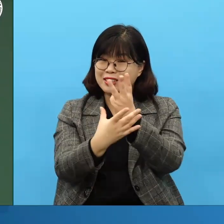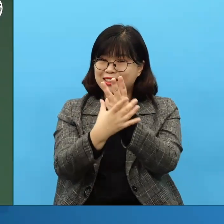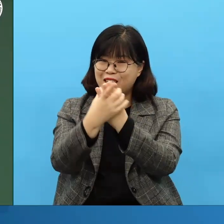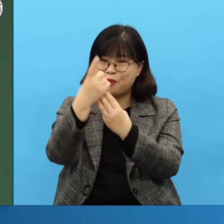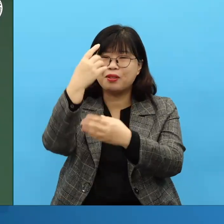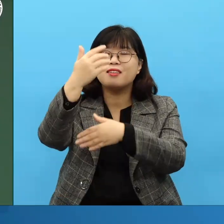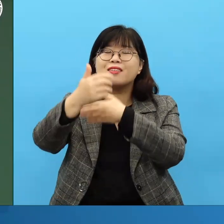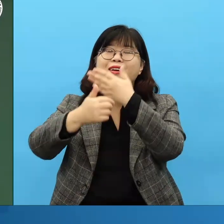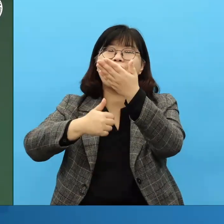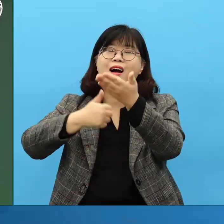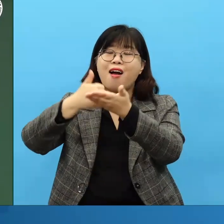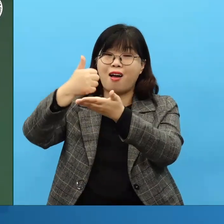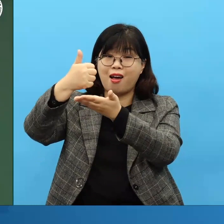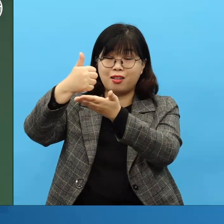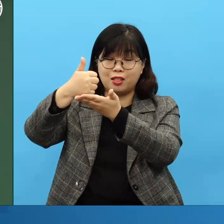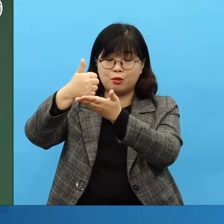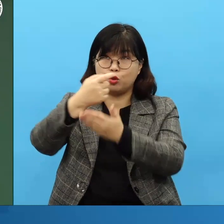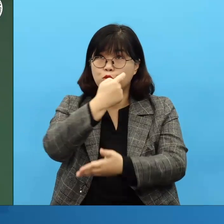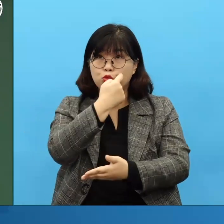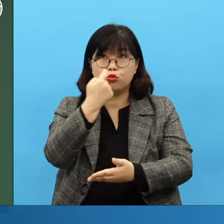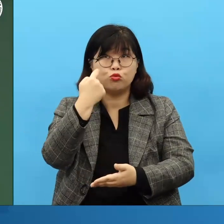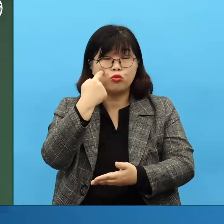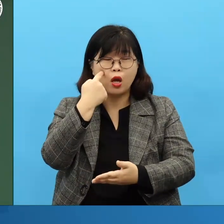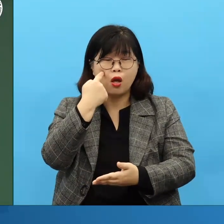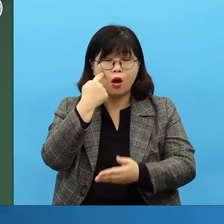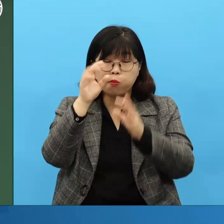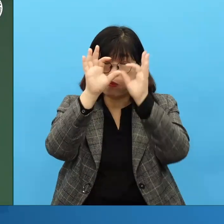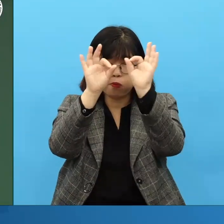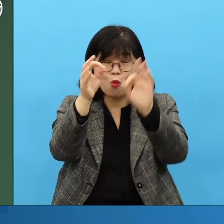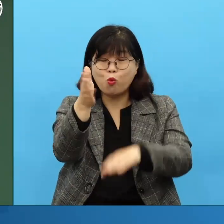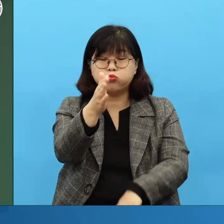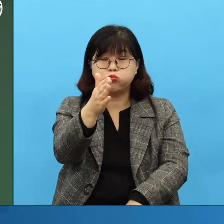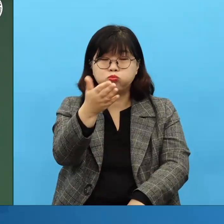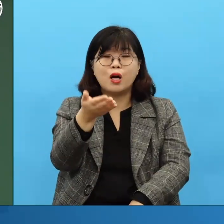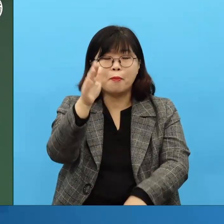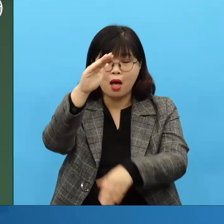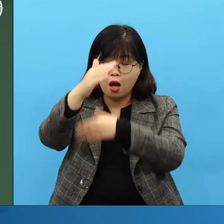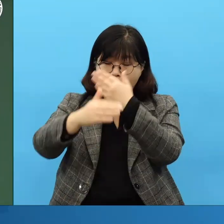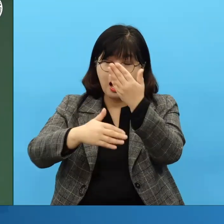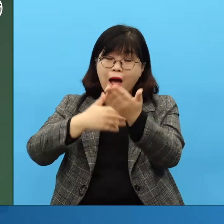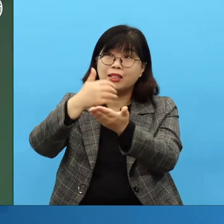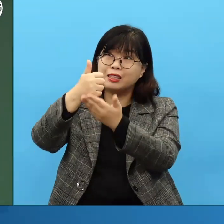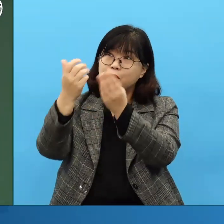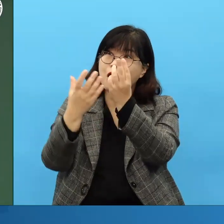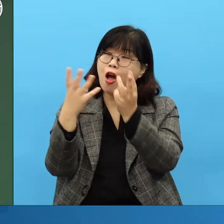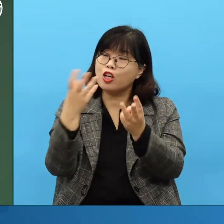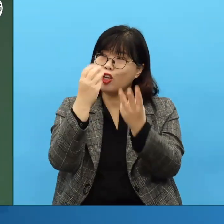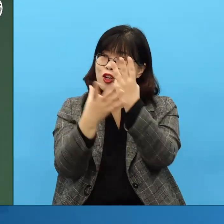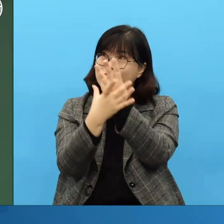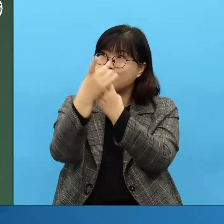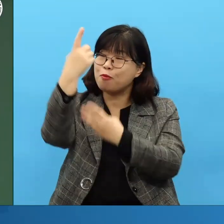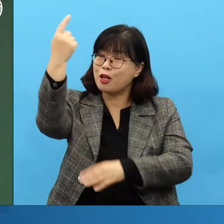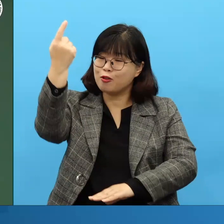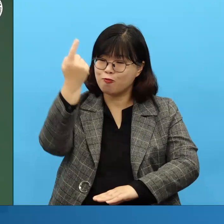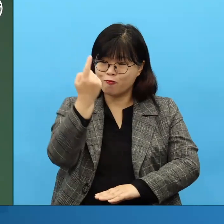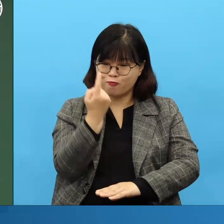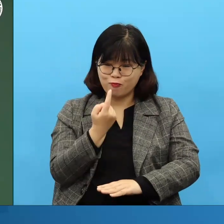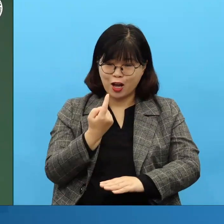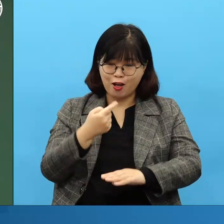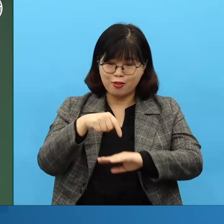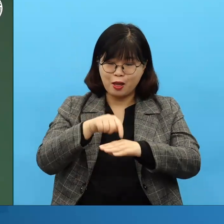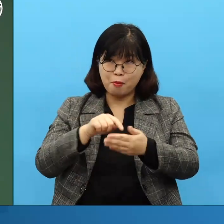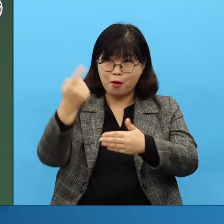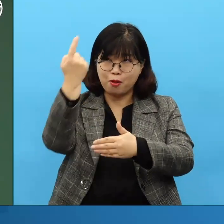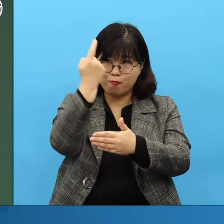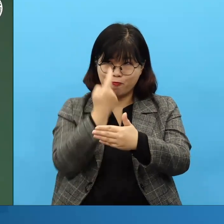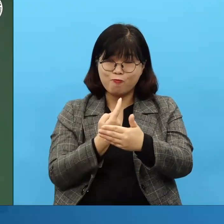우리에게 임재하는 것입니다. And what's most important inside of this is this first week's theme, which is the presence of the triune God. 언제든지